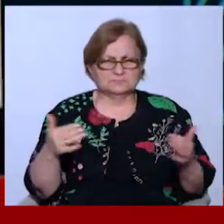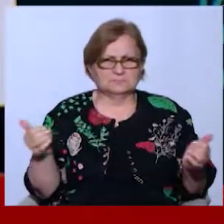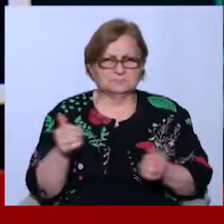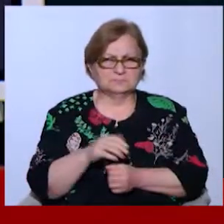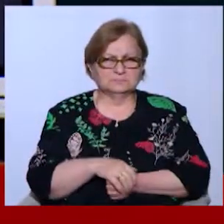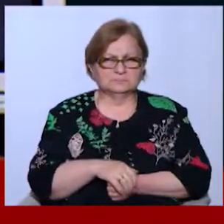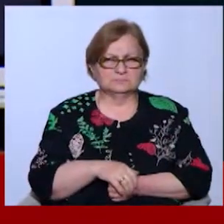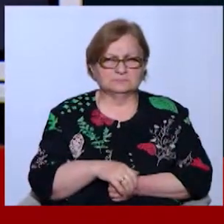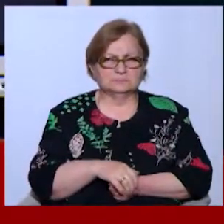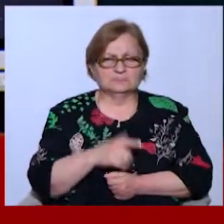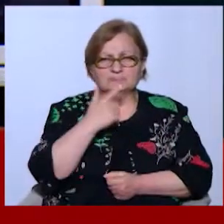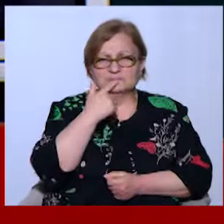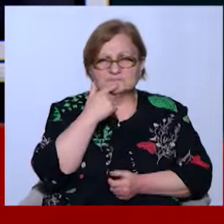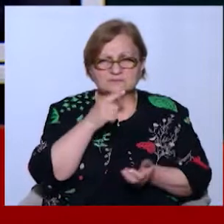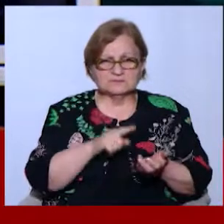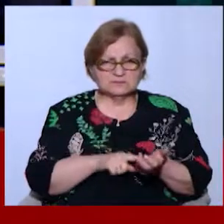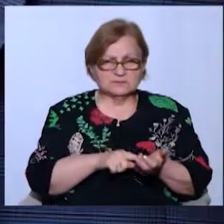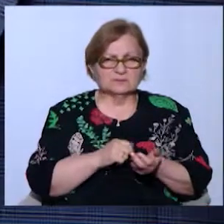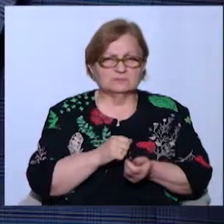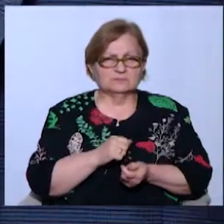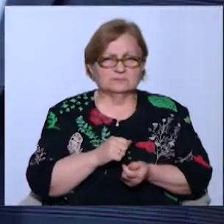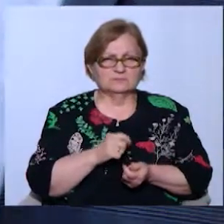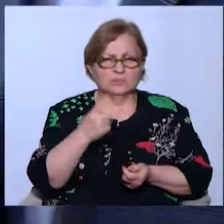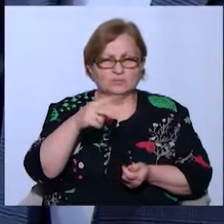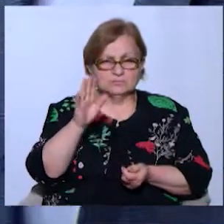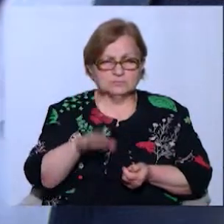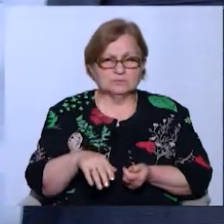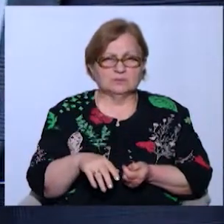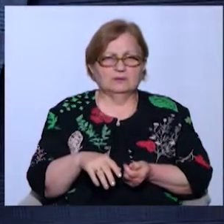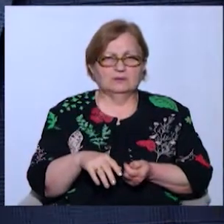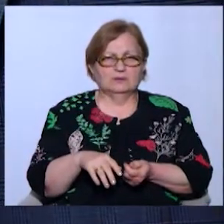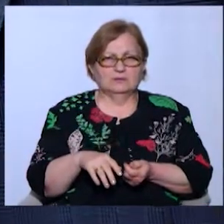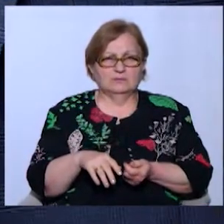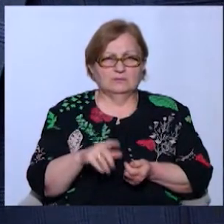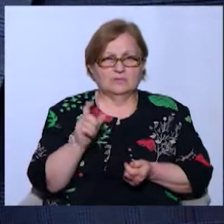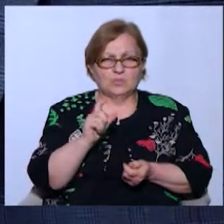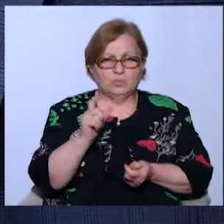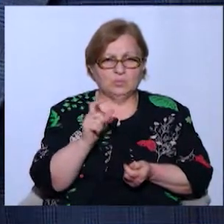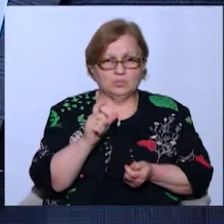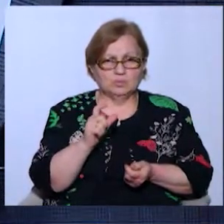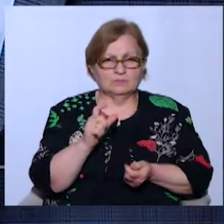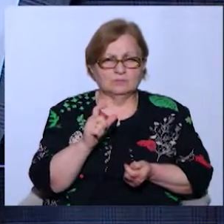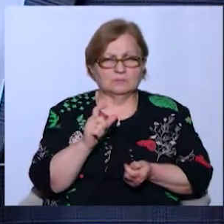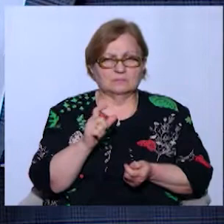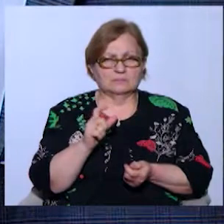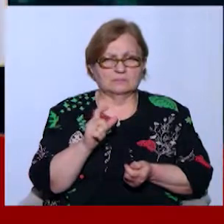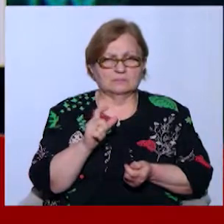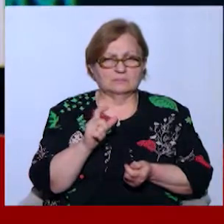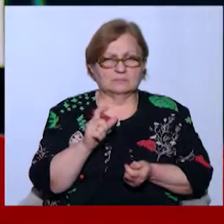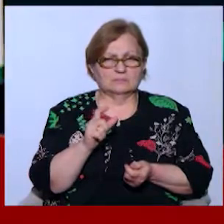არის წითელების რაოდენობა არის 20, სიტყვაზე ლურჯის რაოდენობა